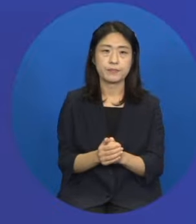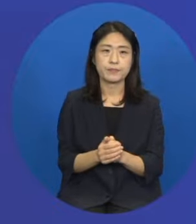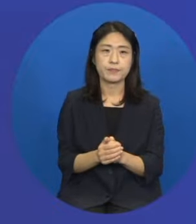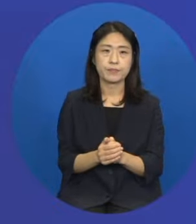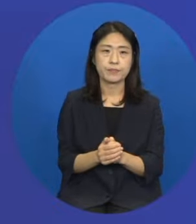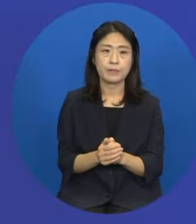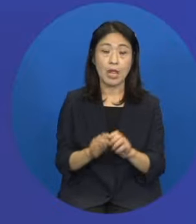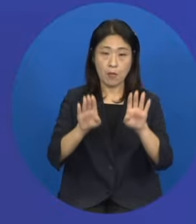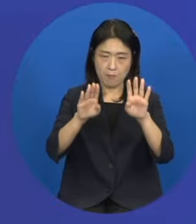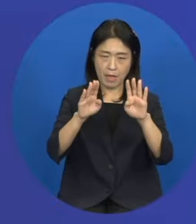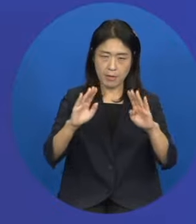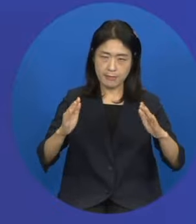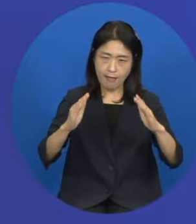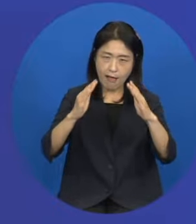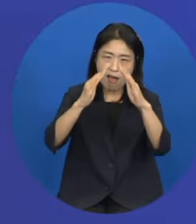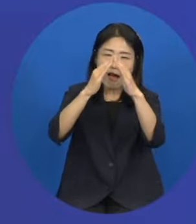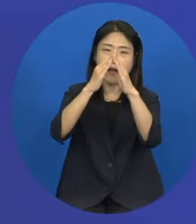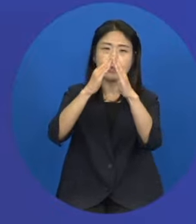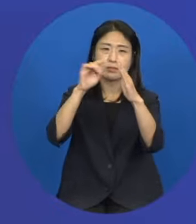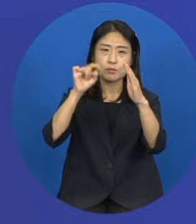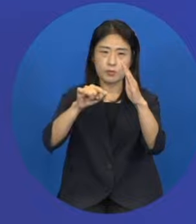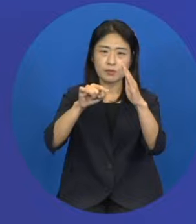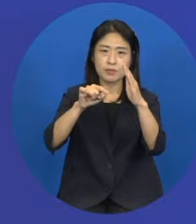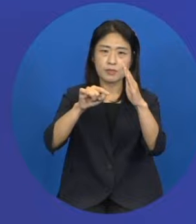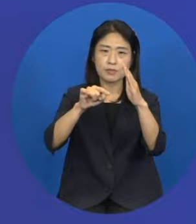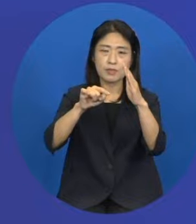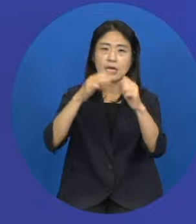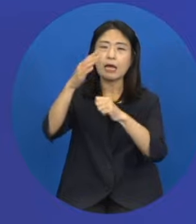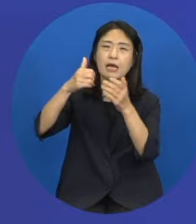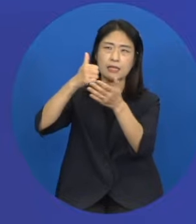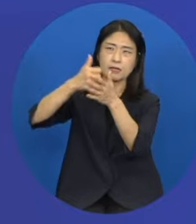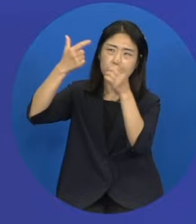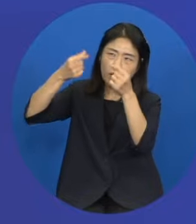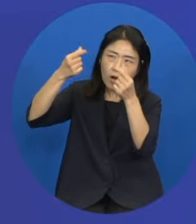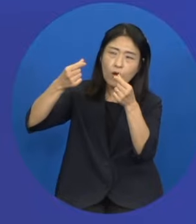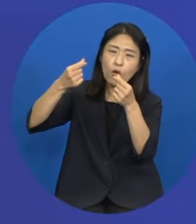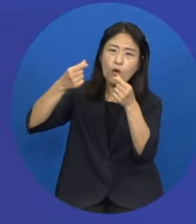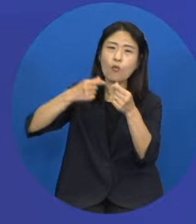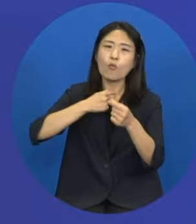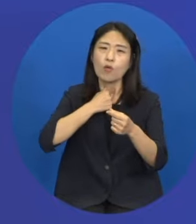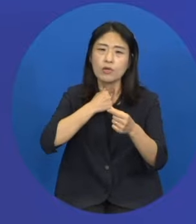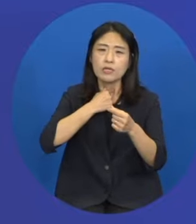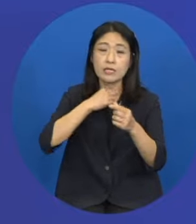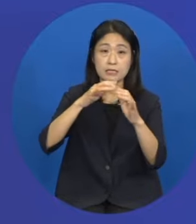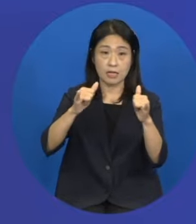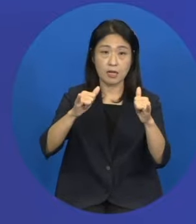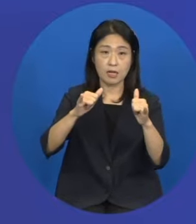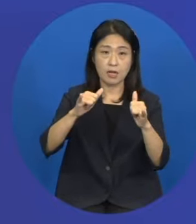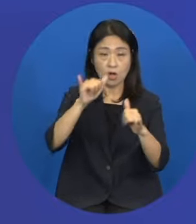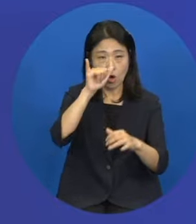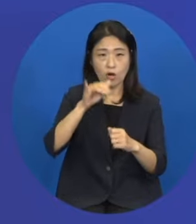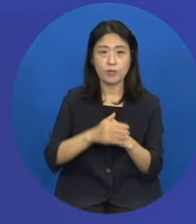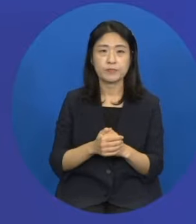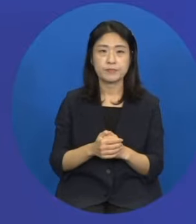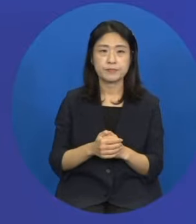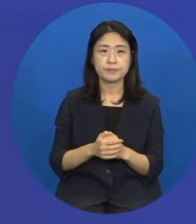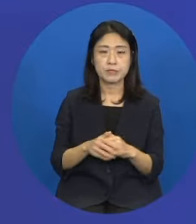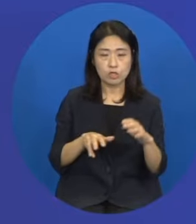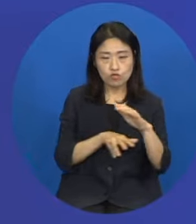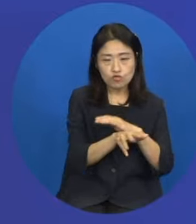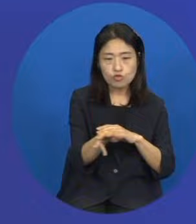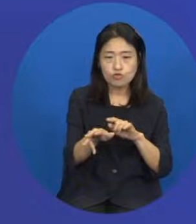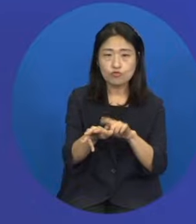바벨탑을 쌓아서 하나님처럼 되고자 했던 사람들이 또한 나오죠. 그리고 출애굽기에 가면 그 유명한 바로